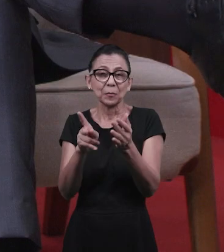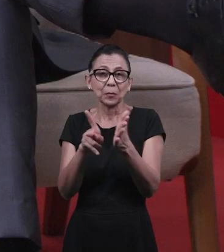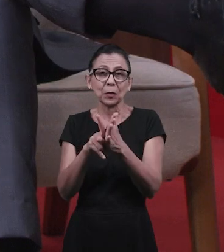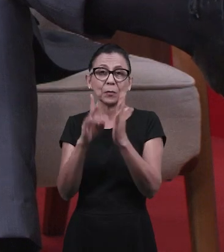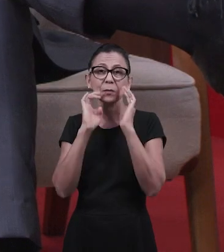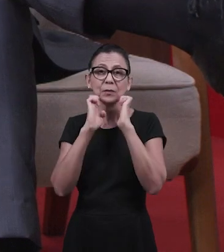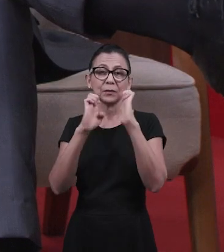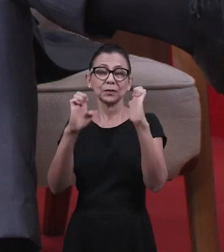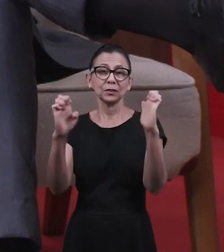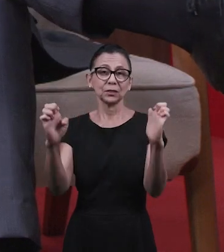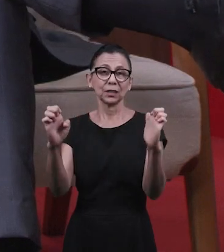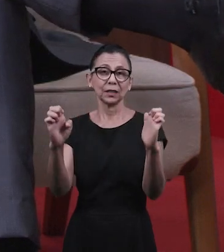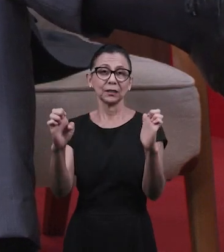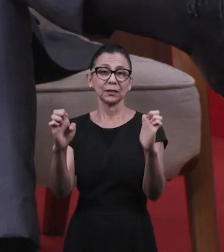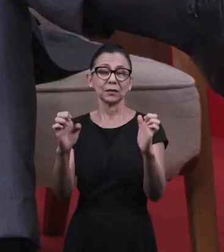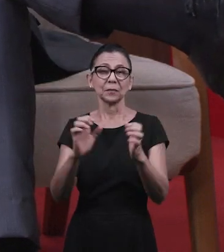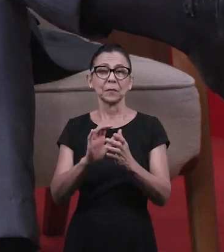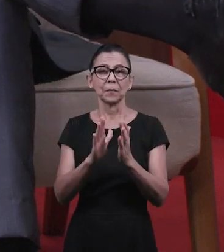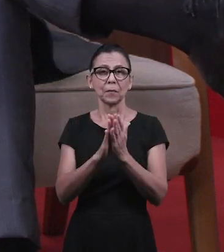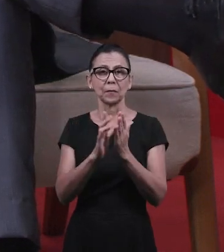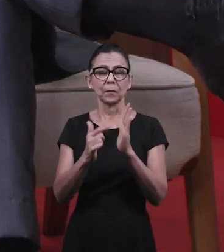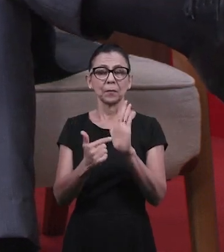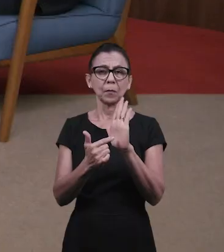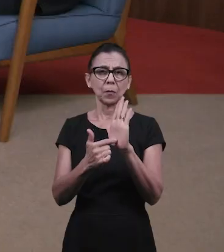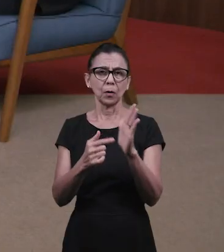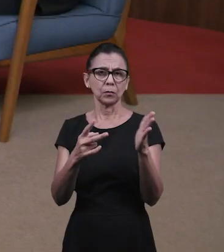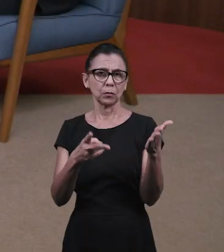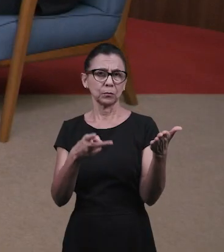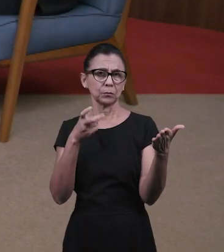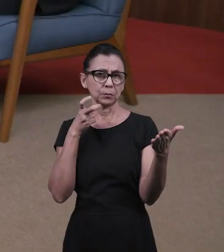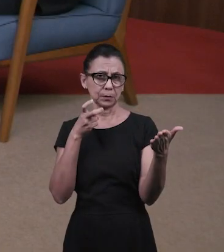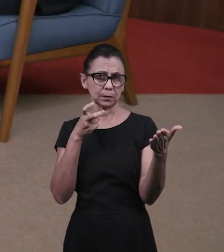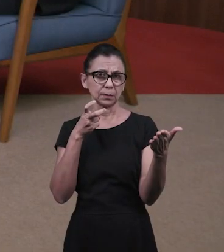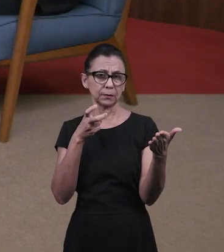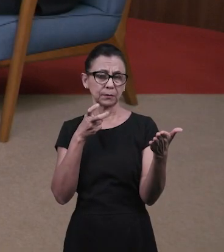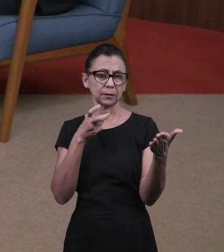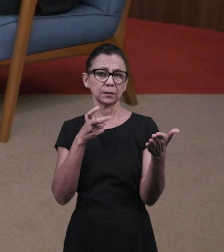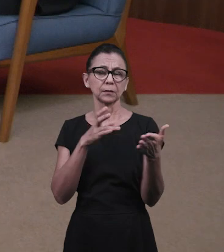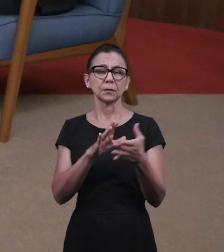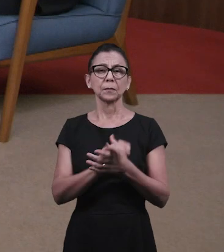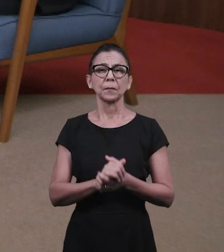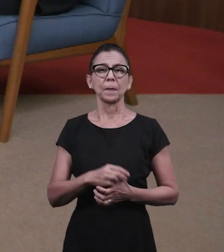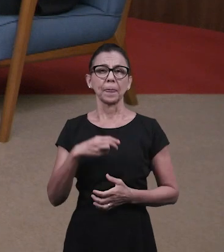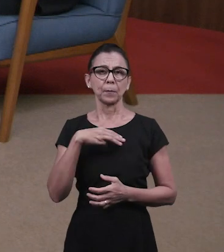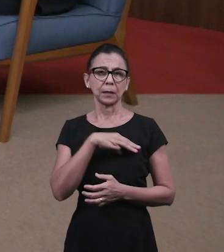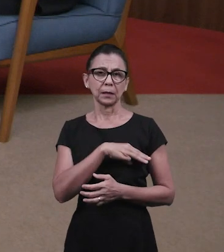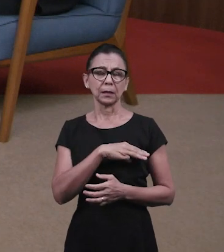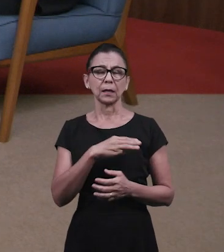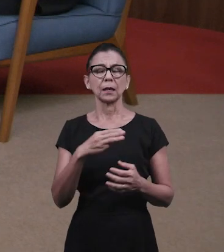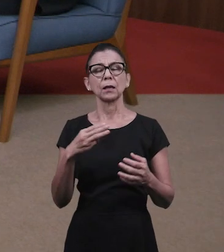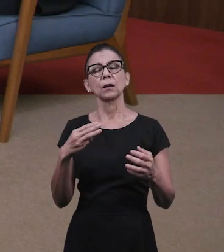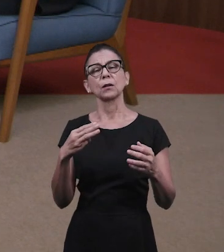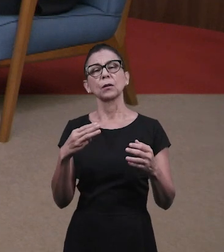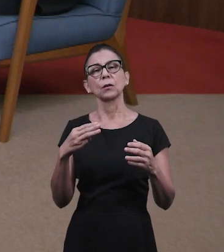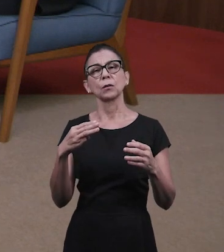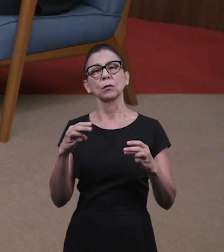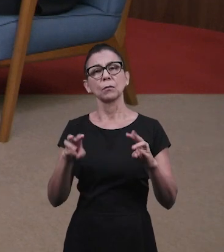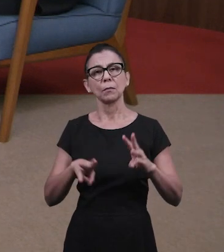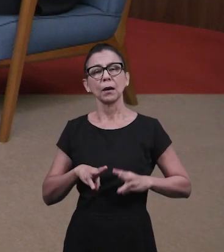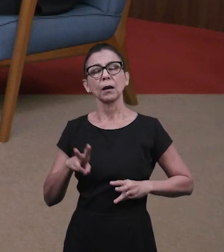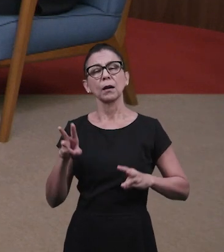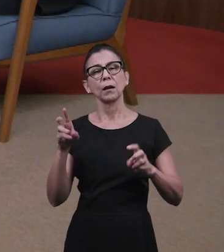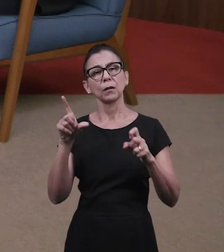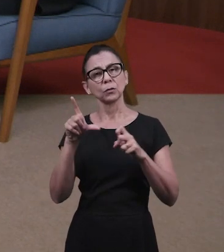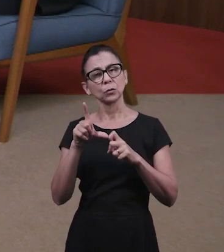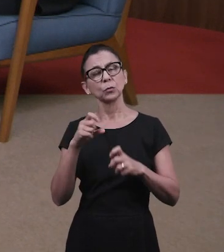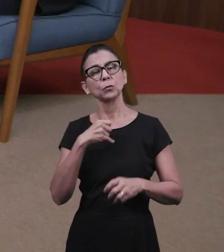de Jésus. Nous voyons dans la Bible, spécialement dans l'Évangile Matthieu, Marc, Luc, Jean, beaucoup